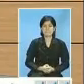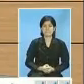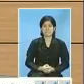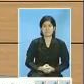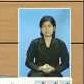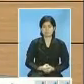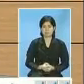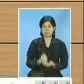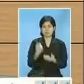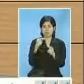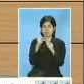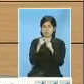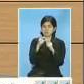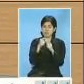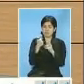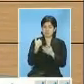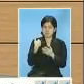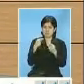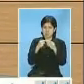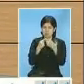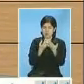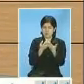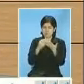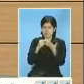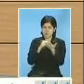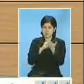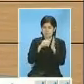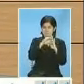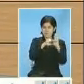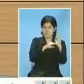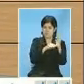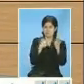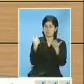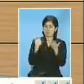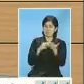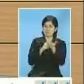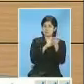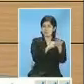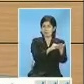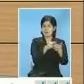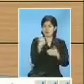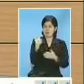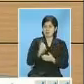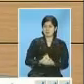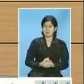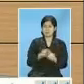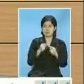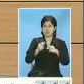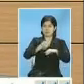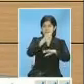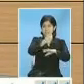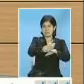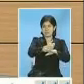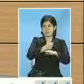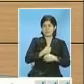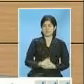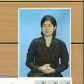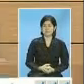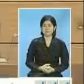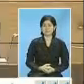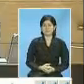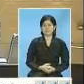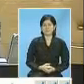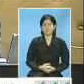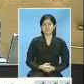เรียกไปที่อธิบดีเพื่อตัดสิน ผมไม่ได้บอกอธิบดีไหนนะครับเป็นข้อเท็จ เดี๋ยวนะคืออ